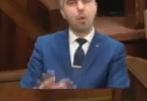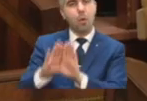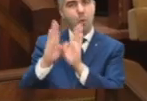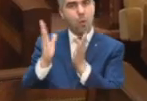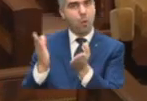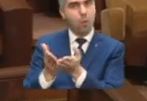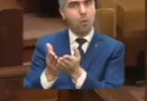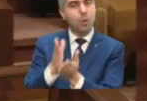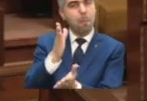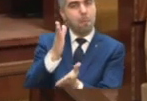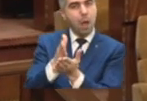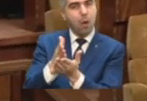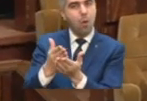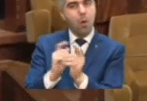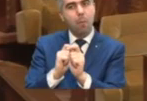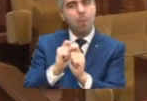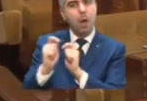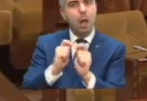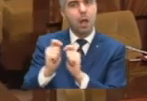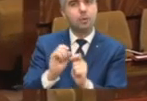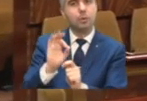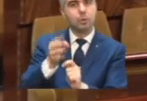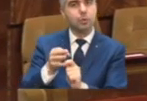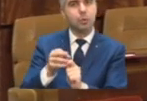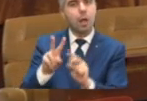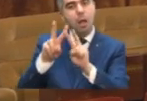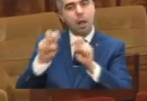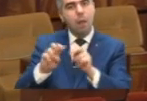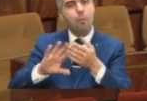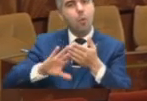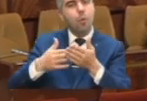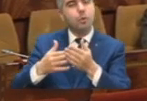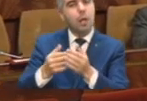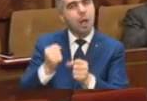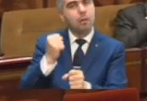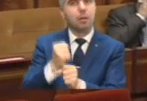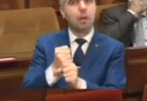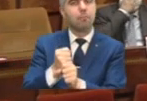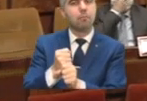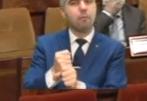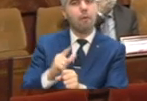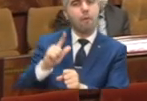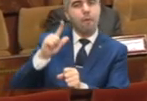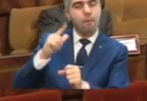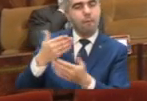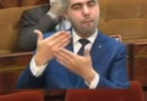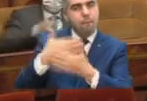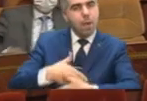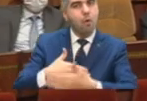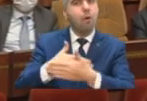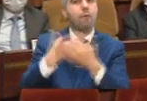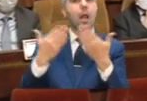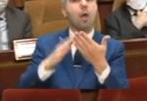بغينا المعقول ديال المناقشه. اجي نشوفوا كيفاش نديروا هذا الشيء جميع، حنا كنشتغلوا فيه ليل نهار، ما غاديش نفرقوا مع هذا